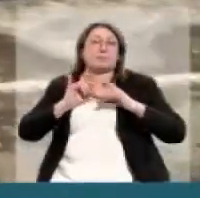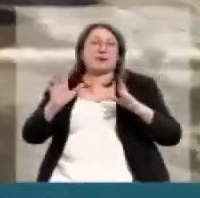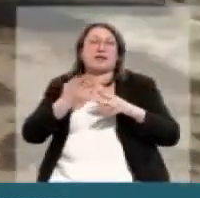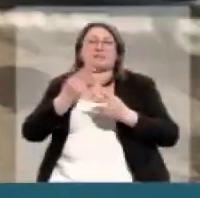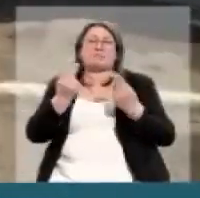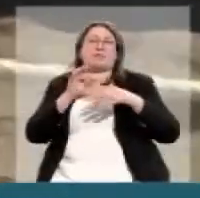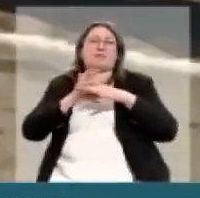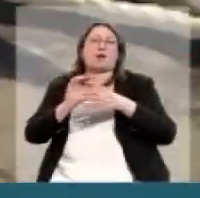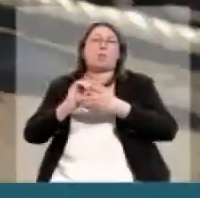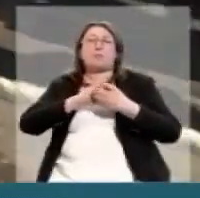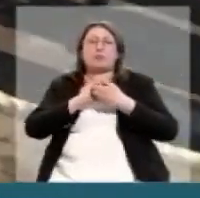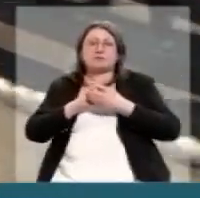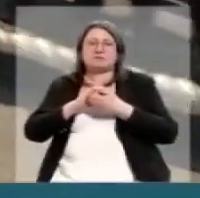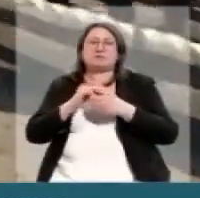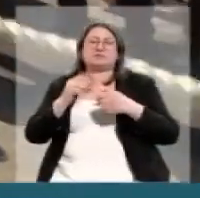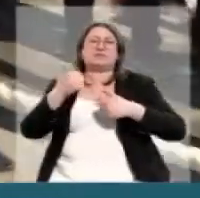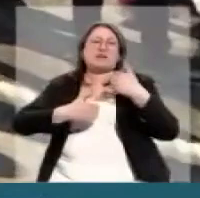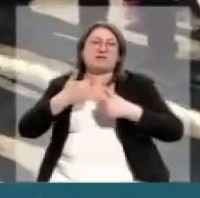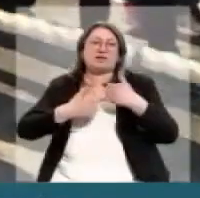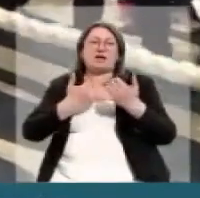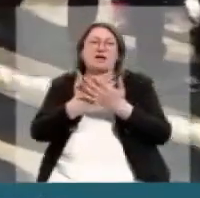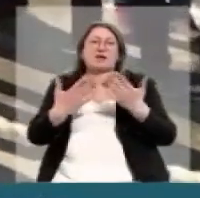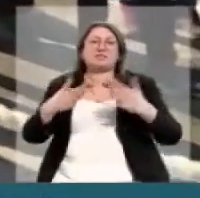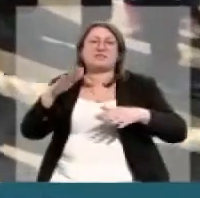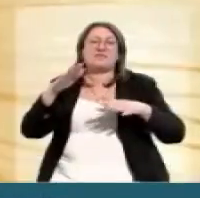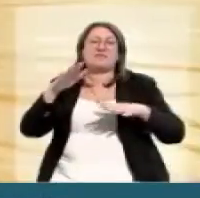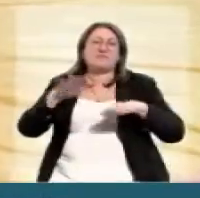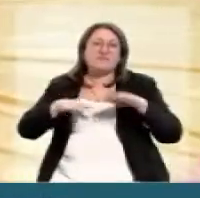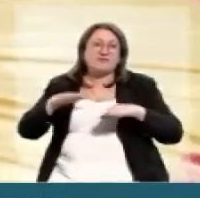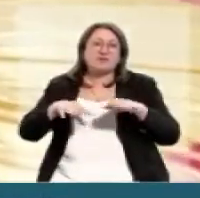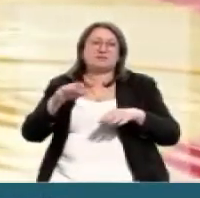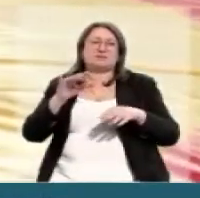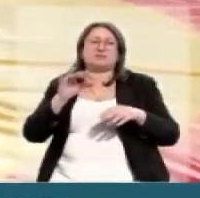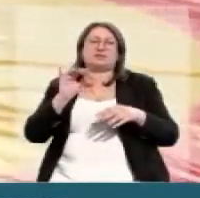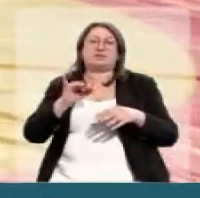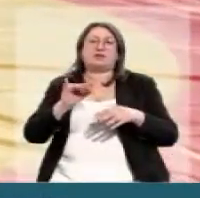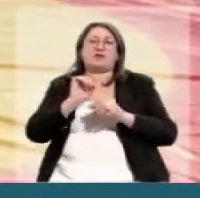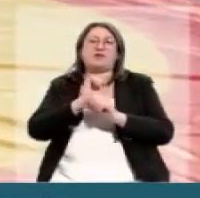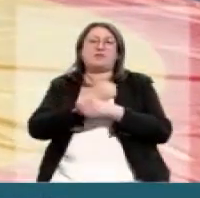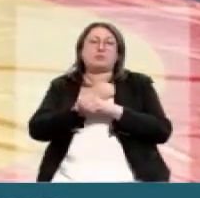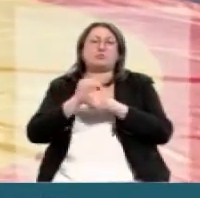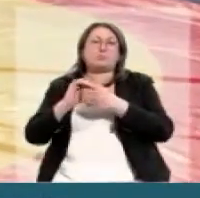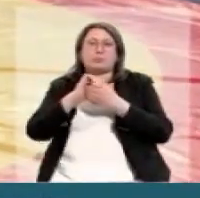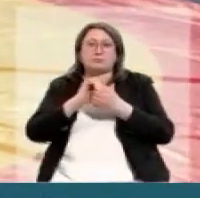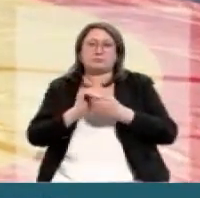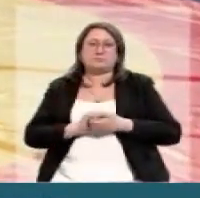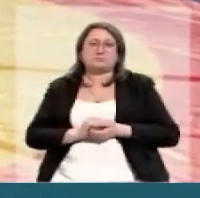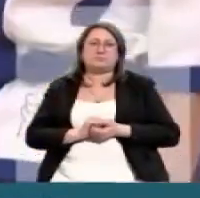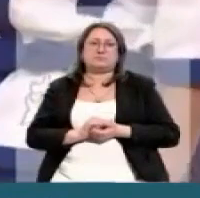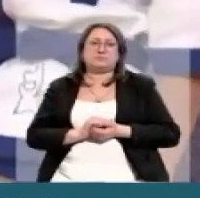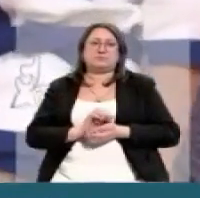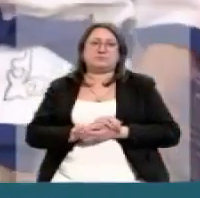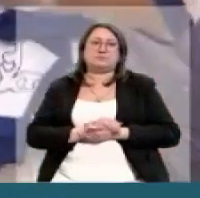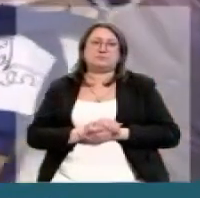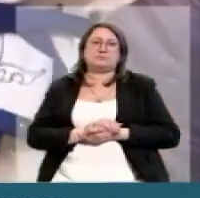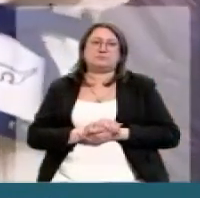ойындарға ұласты. Қазақ күресінен балуандар әртүрлі салмақ және түйе балуан бойынша бәсекеге. Қазақ күресінен балуандар әртүрлі